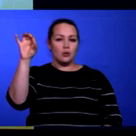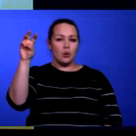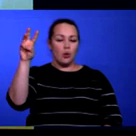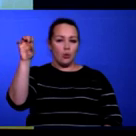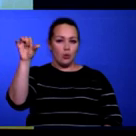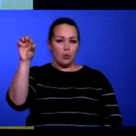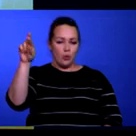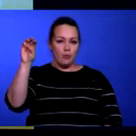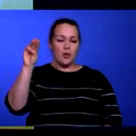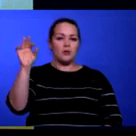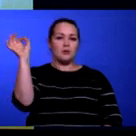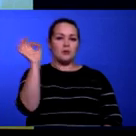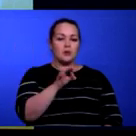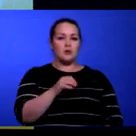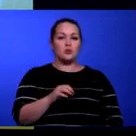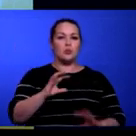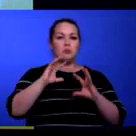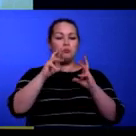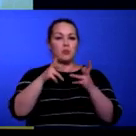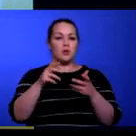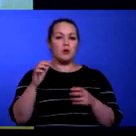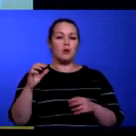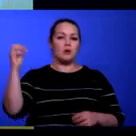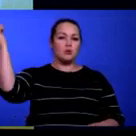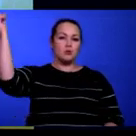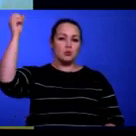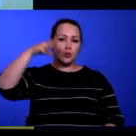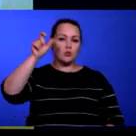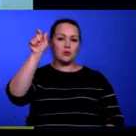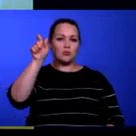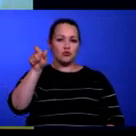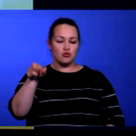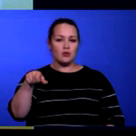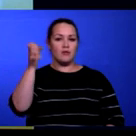а человек знанием